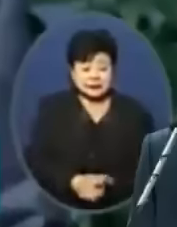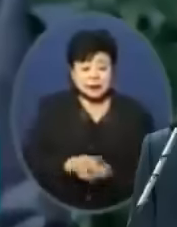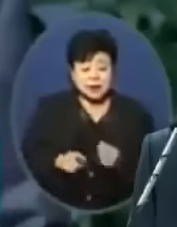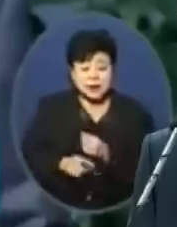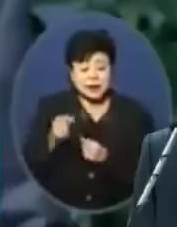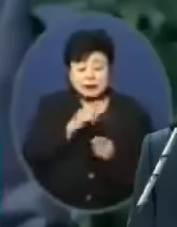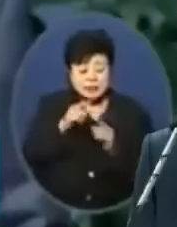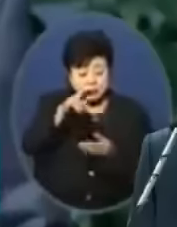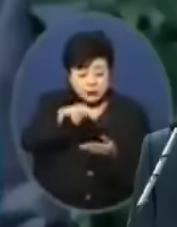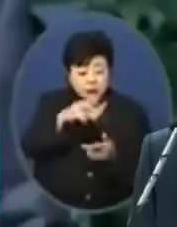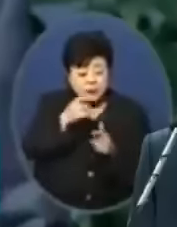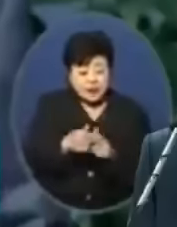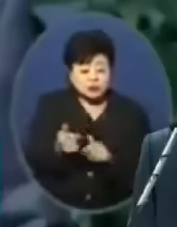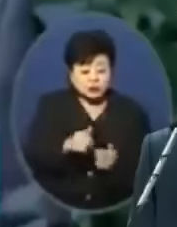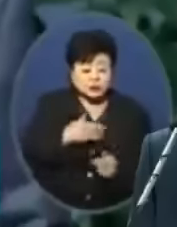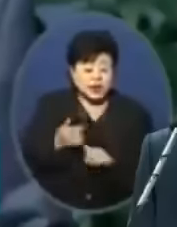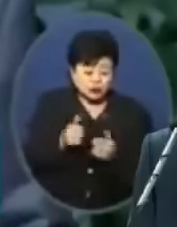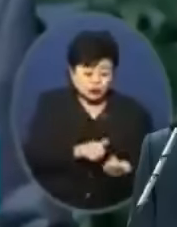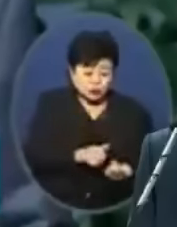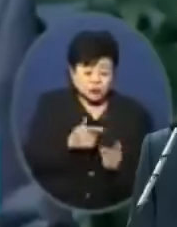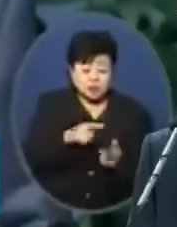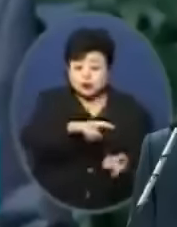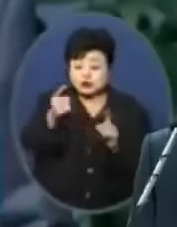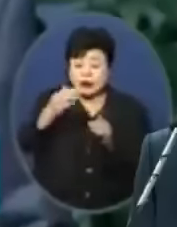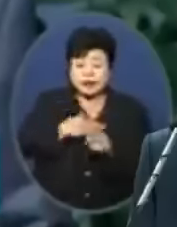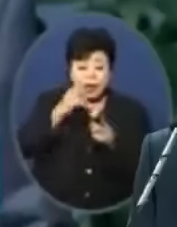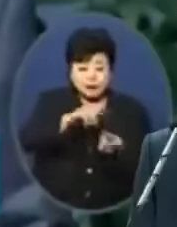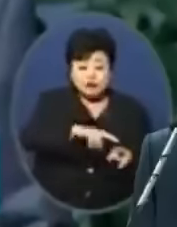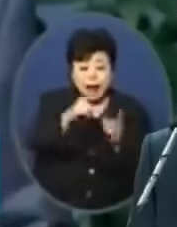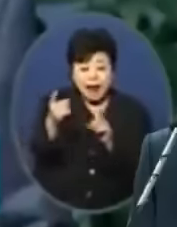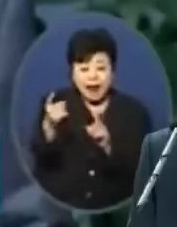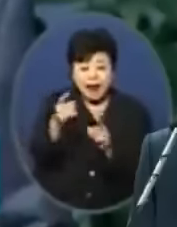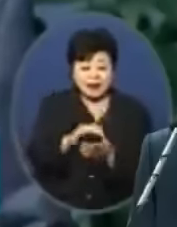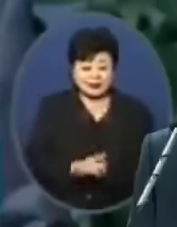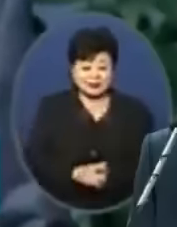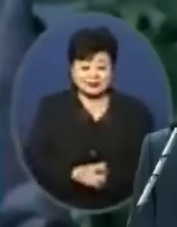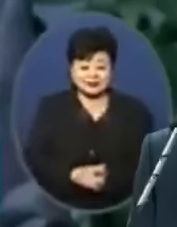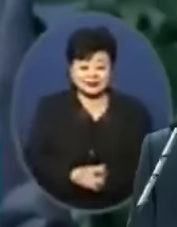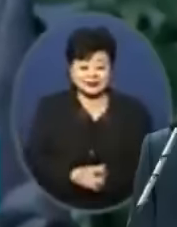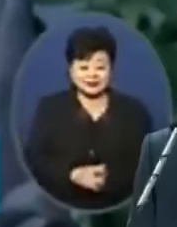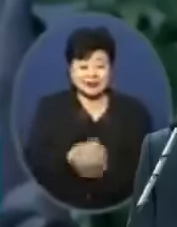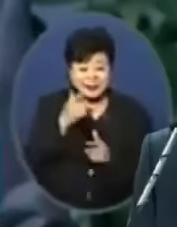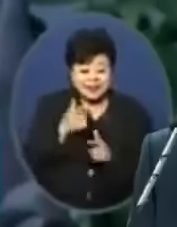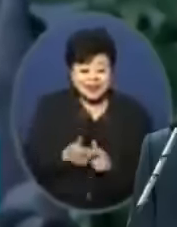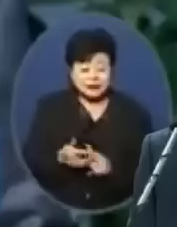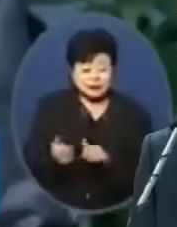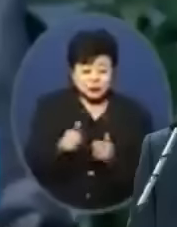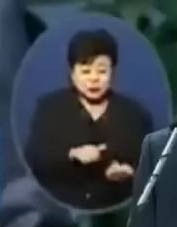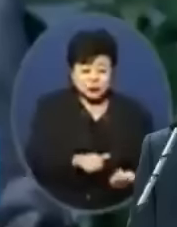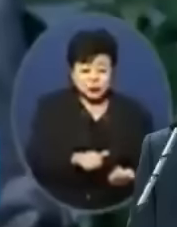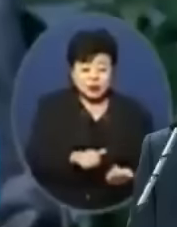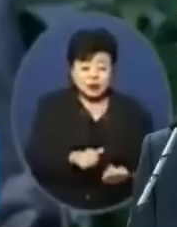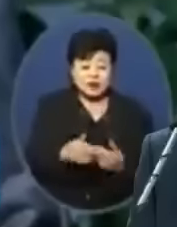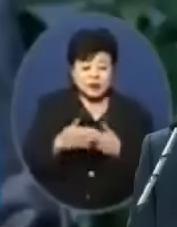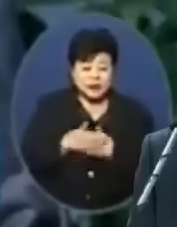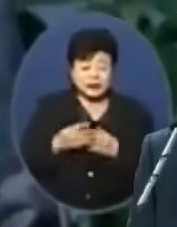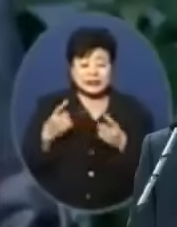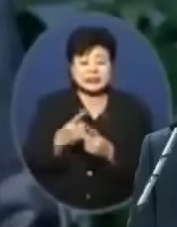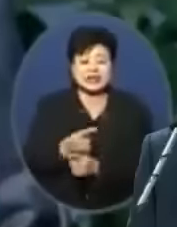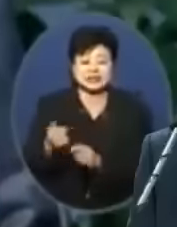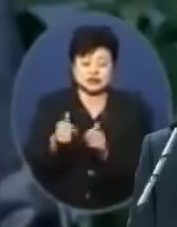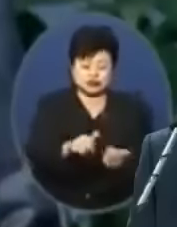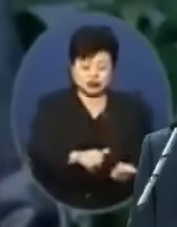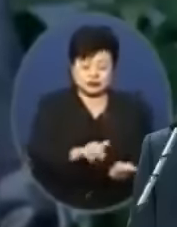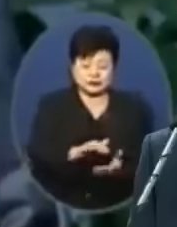왜냐하면 성경에는 예수 죽음 내 죽음 예수 부활 내 부활이라고 하는 것입니다. 예수님이 죽으신 것은 나를 대신